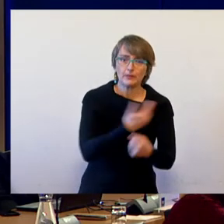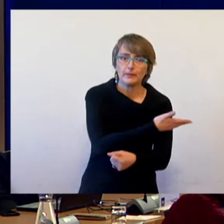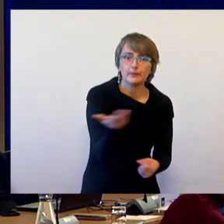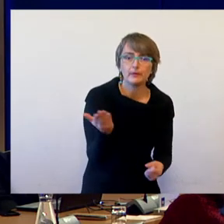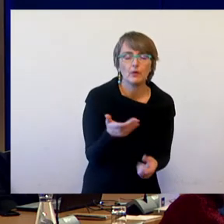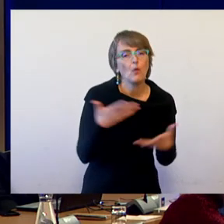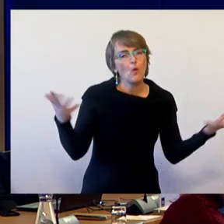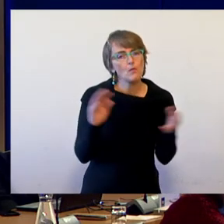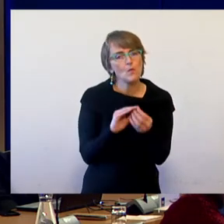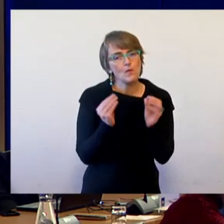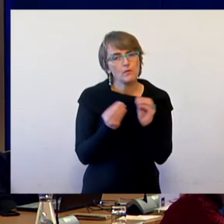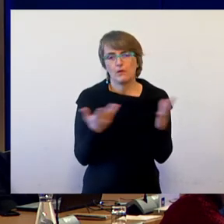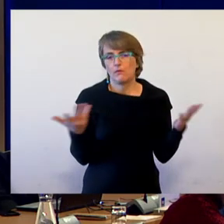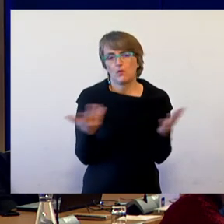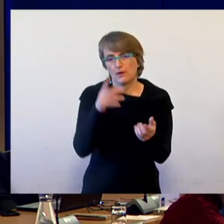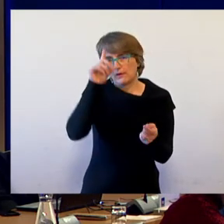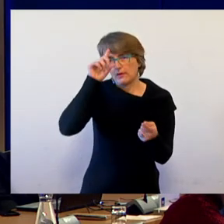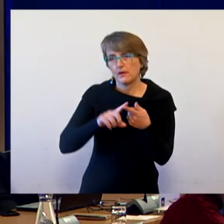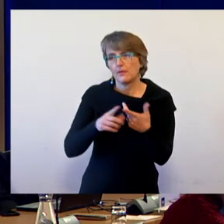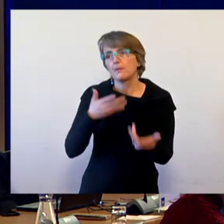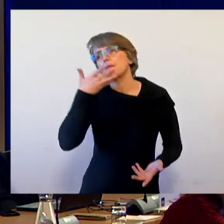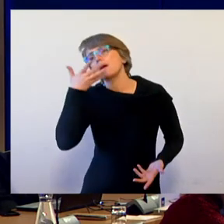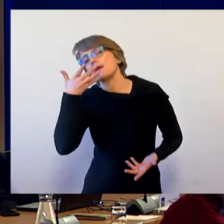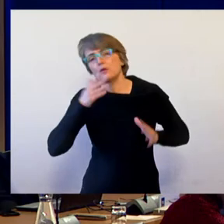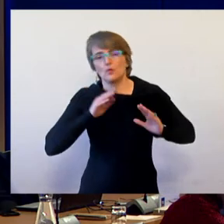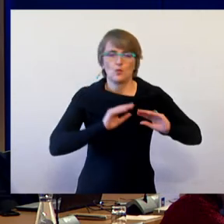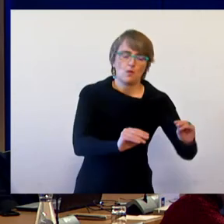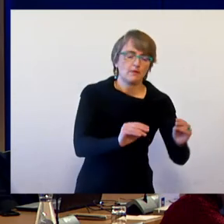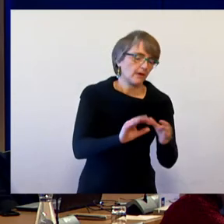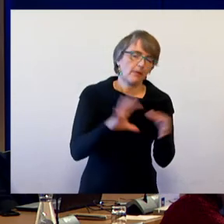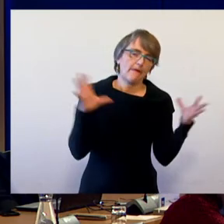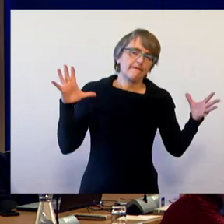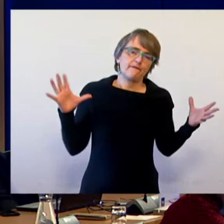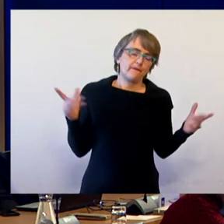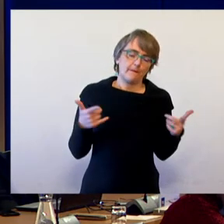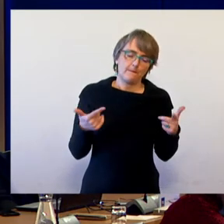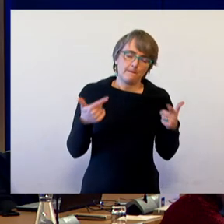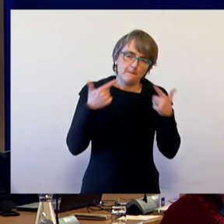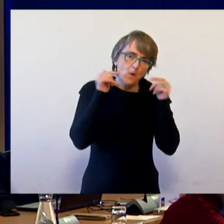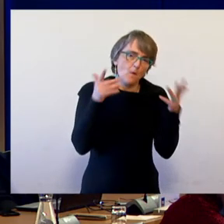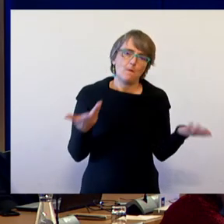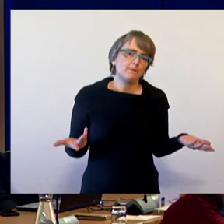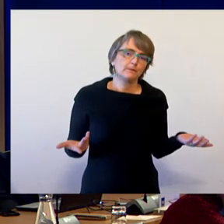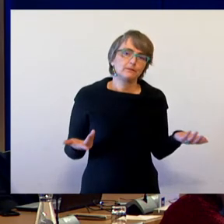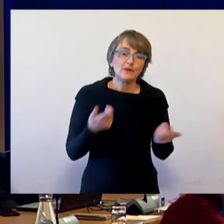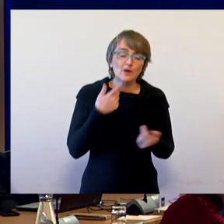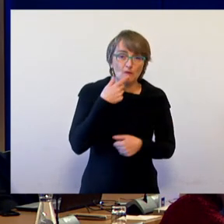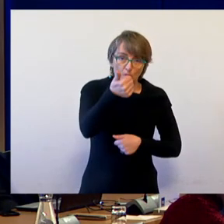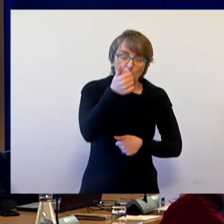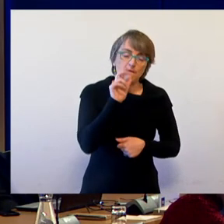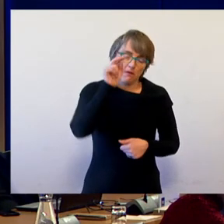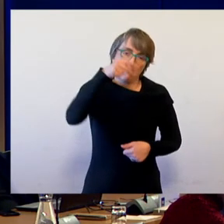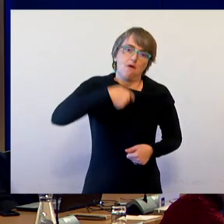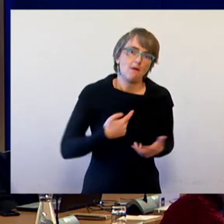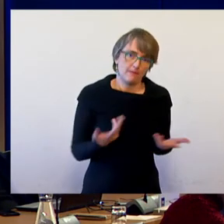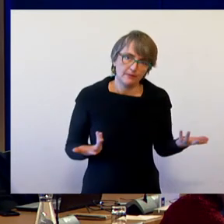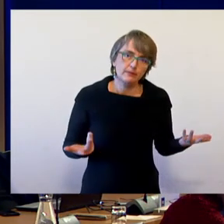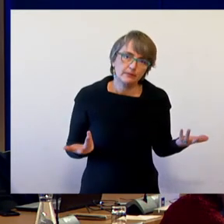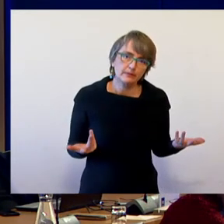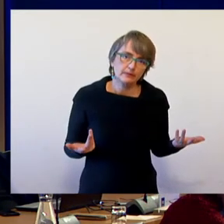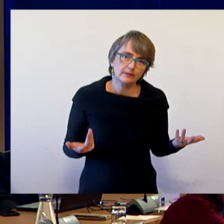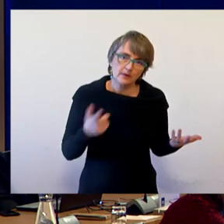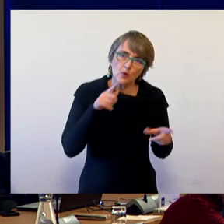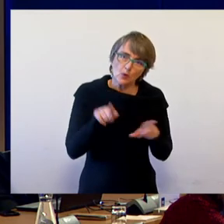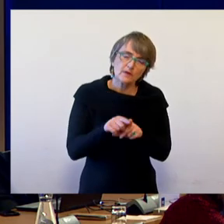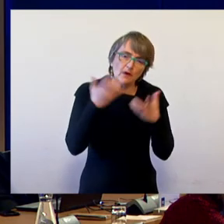problème aujourd'hui de décalage entre les actes et puis les paroles. Bref, balayez devant votre porte et je veux bien des